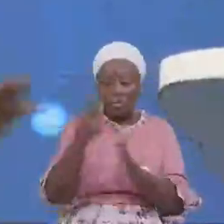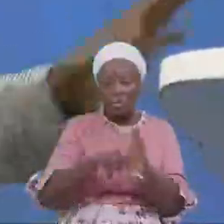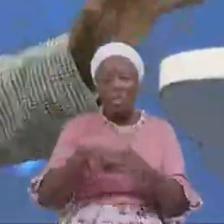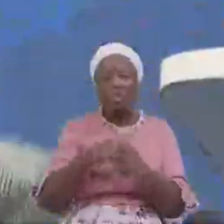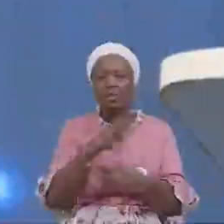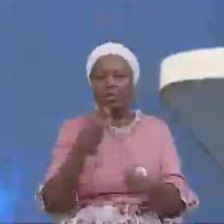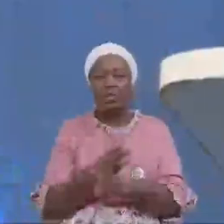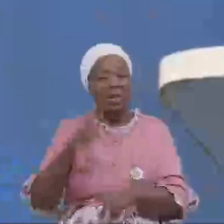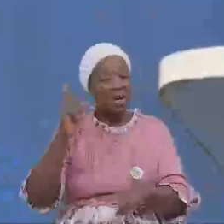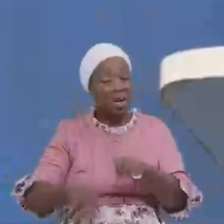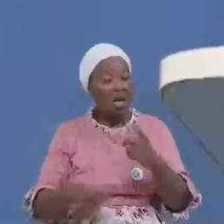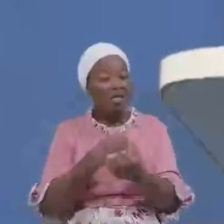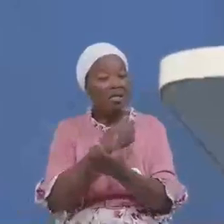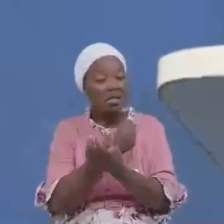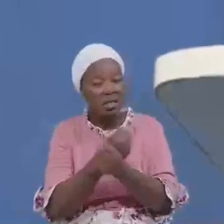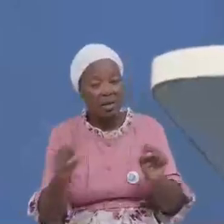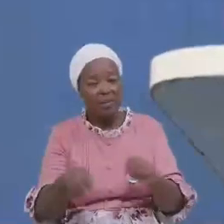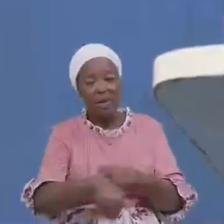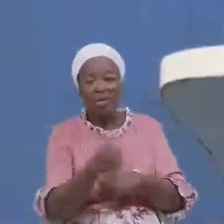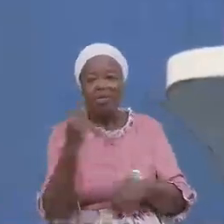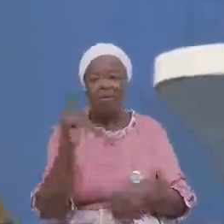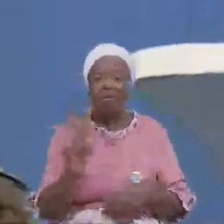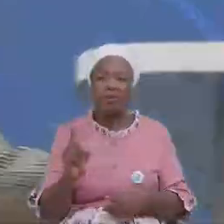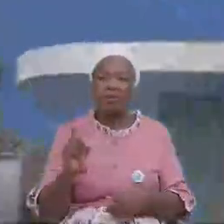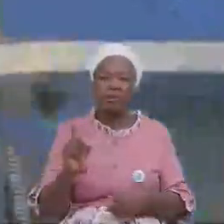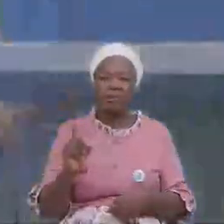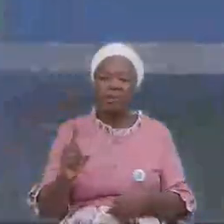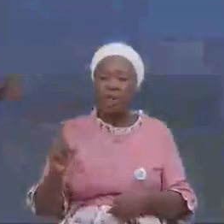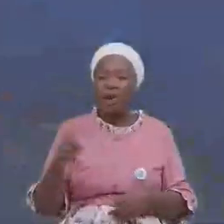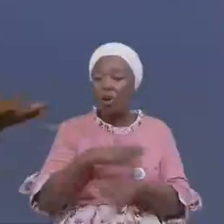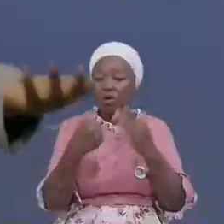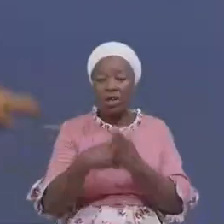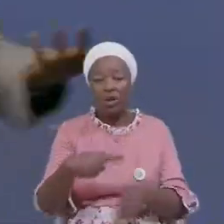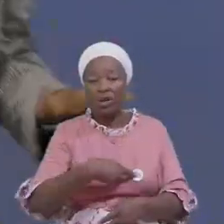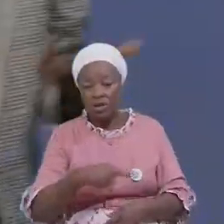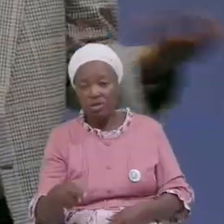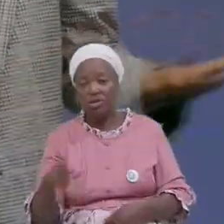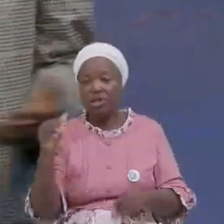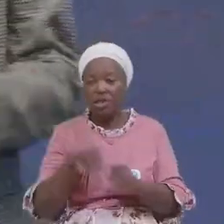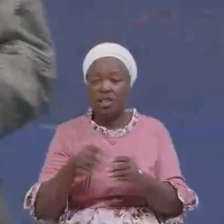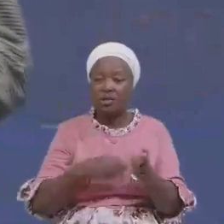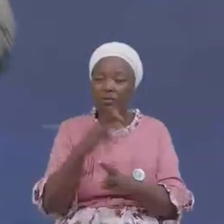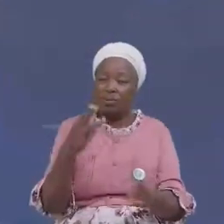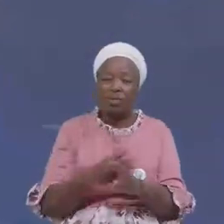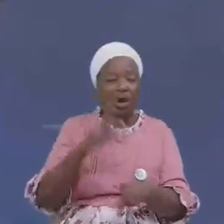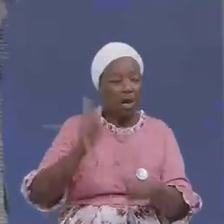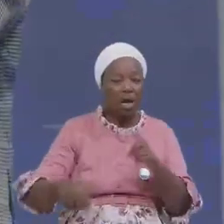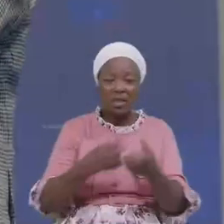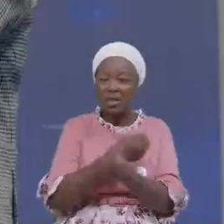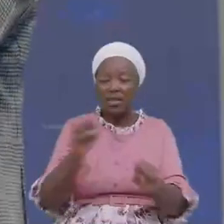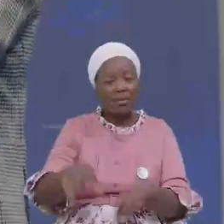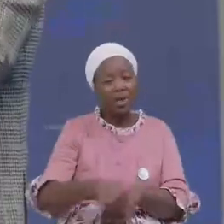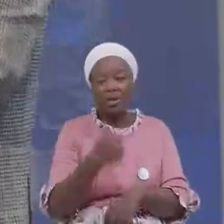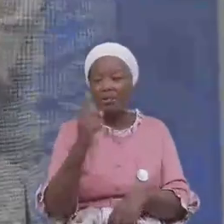bontés du monde ne peuvent sauver personne. Toutes les religions du monde ne peuvent sauver